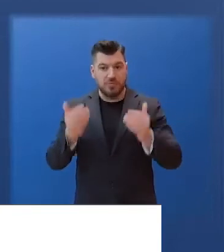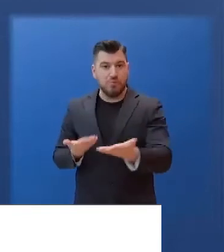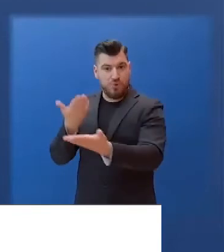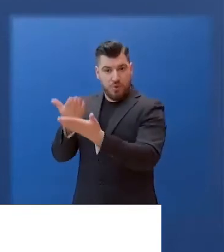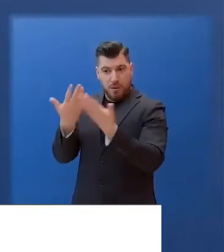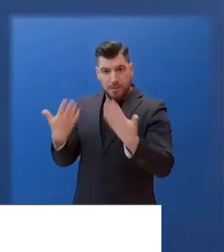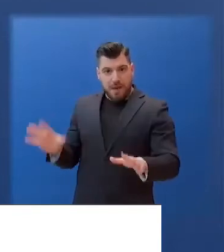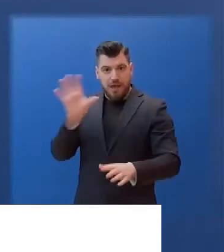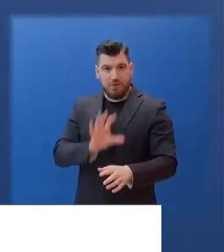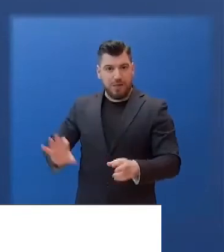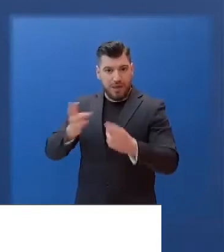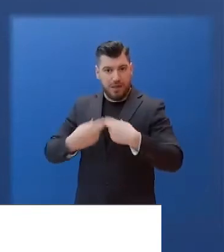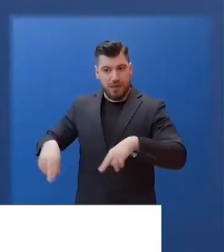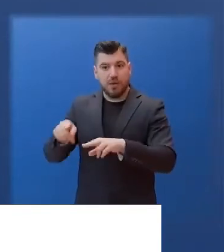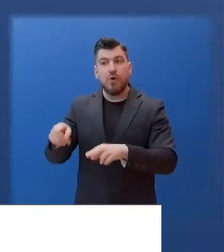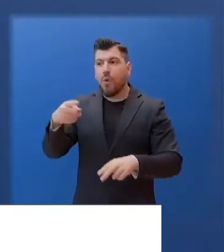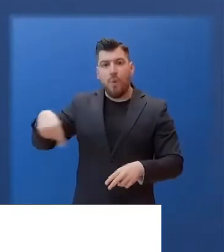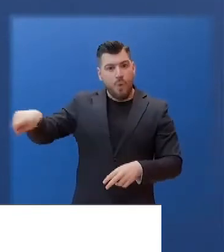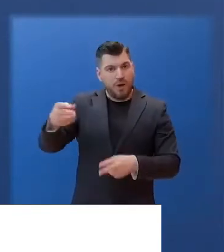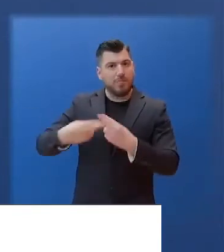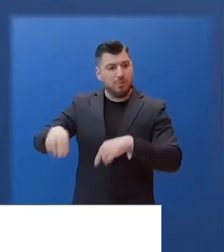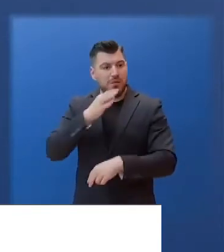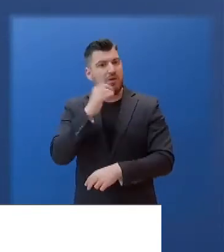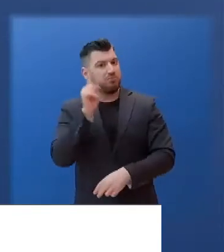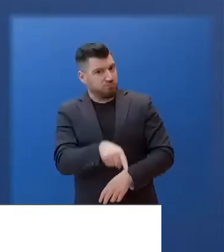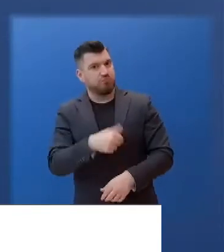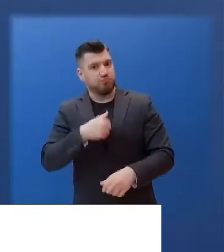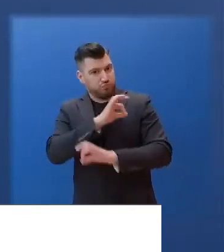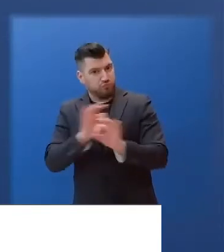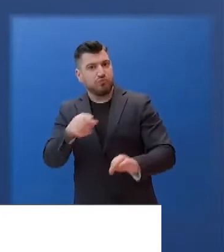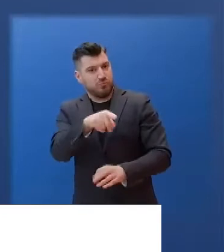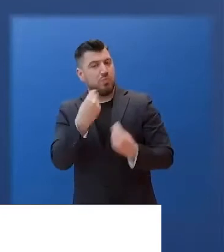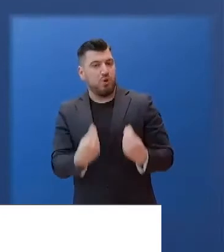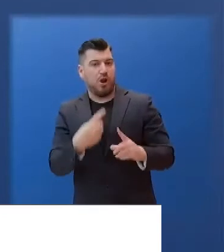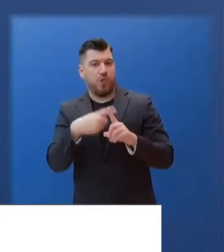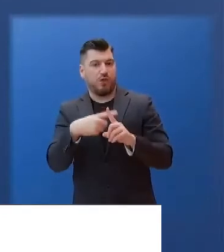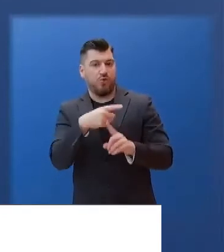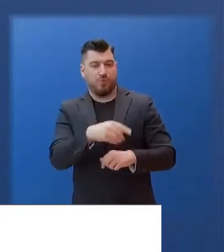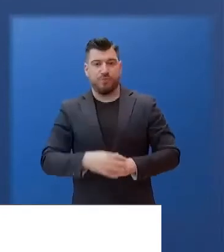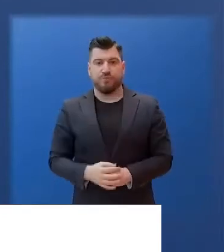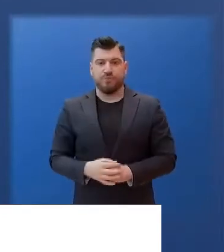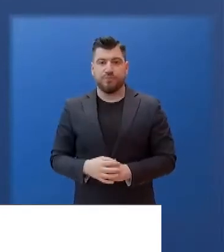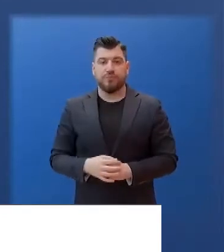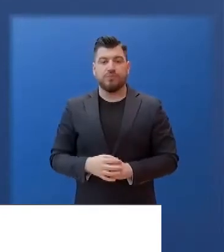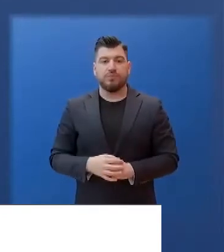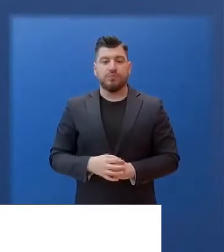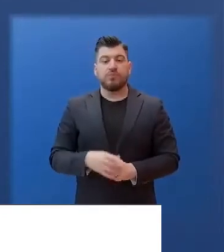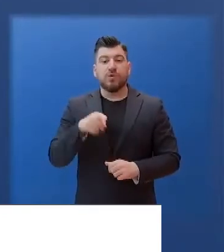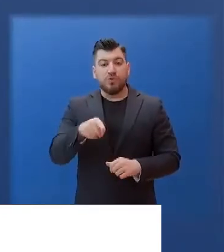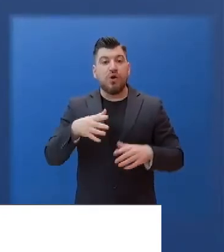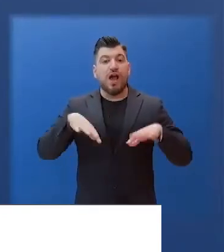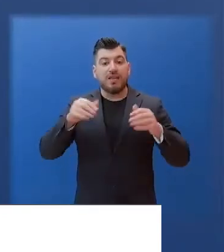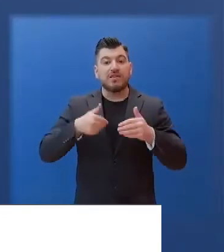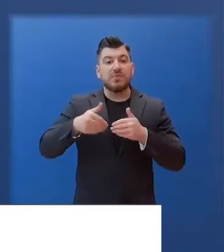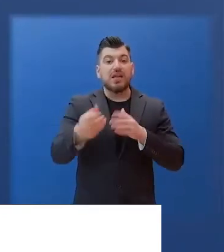στην Ευρωπαϊκή Επιτροπή, αποσπά ήδη ευμενή σχόλια και αναμένεται να εγκριθεί σύντομα. Το ξεκίνημα μιας νέας καλύτερης